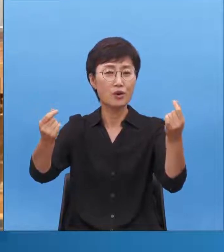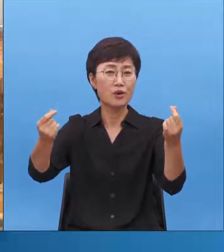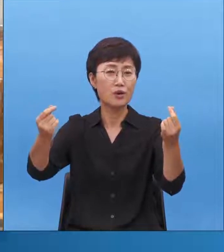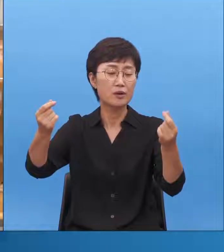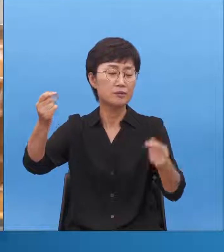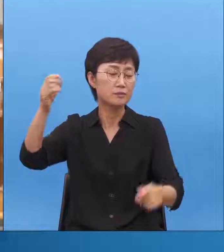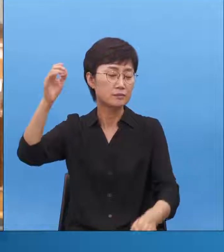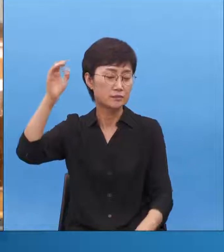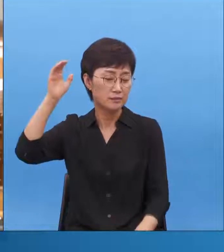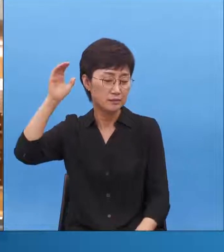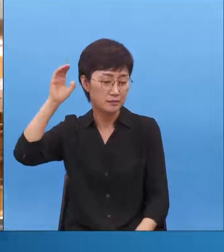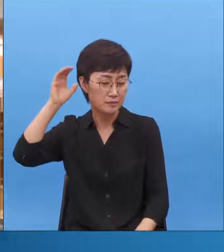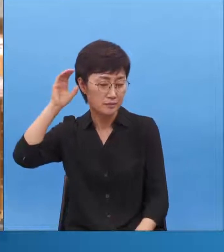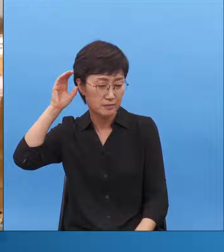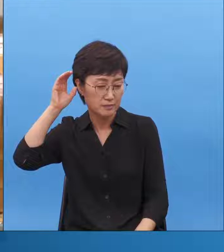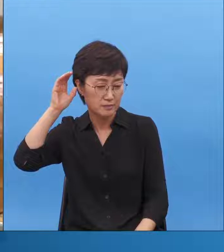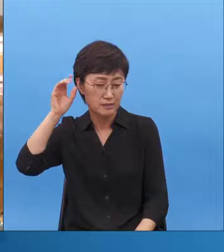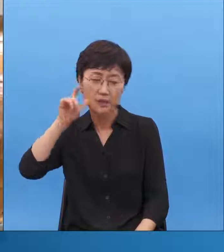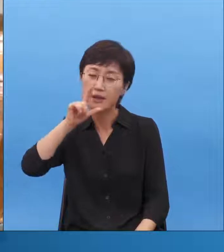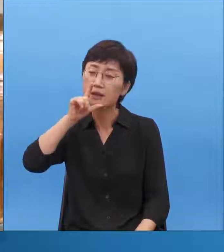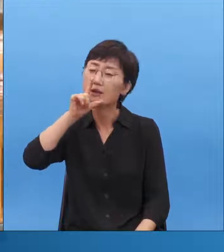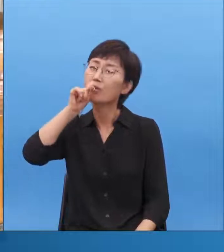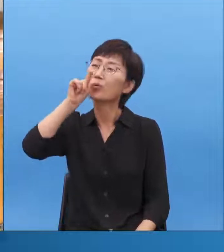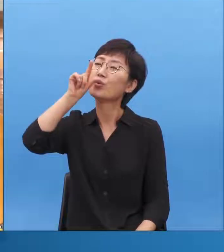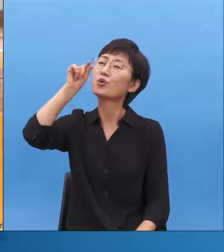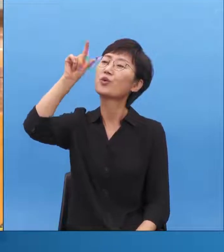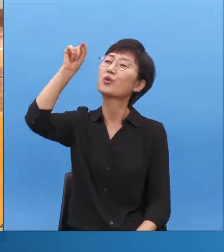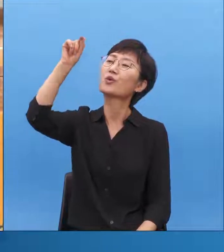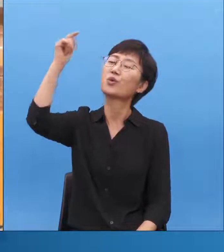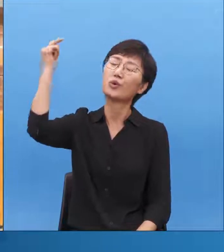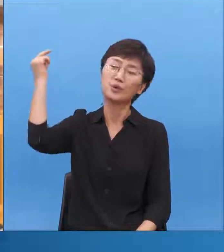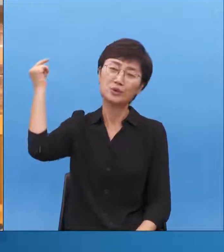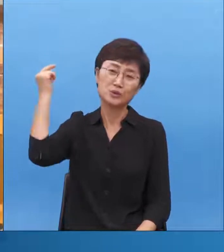듯저 맑은 새소리